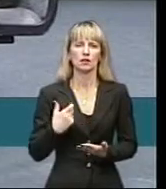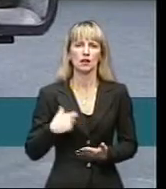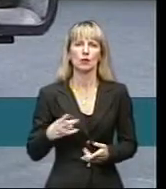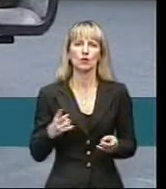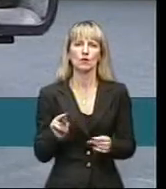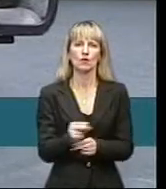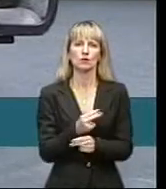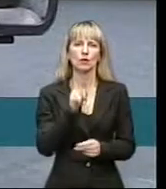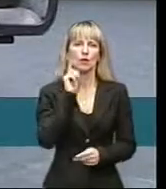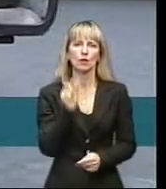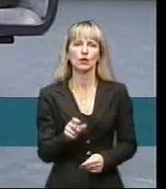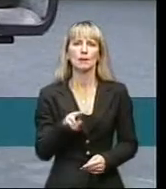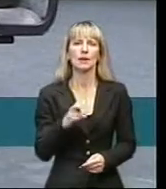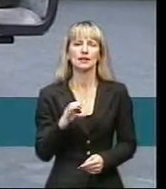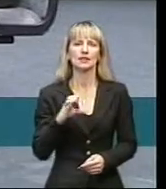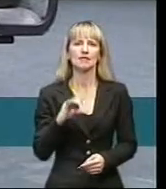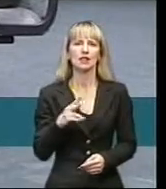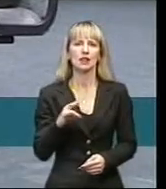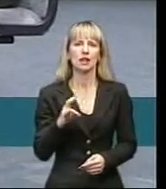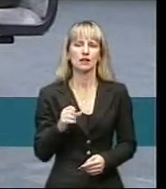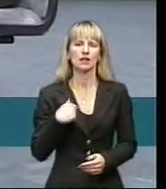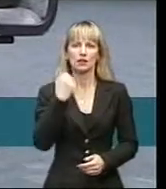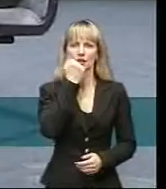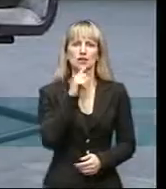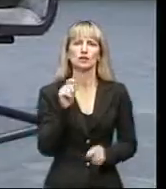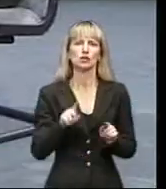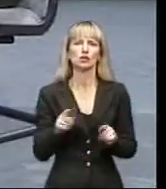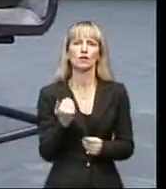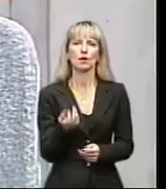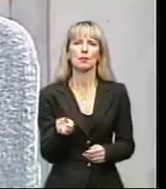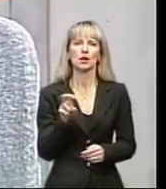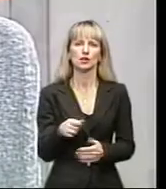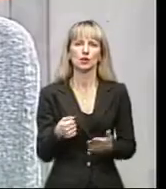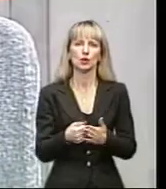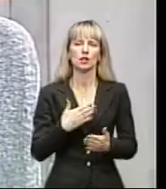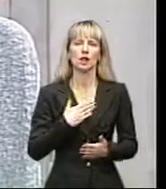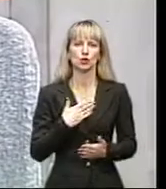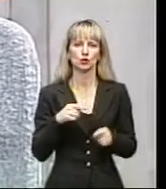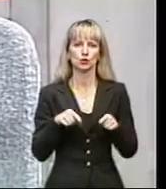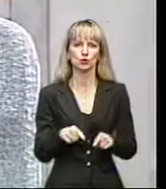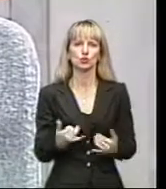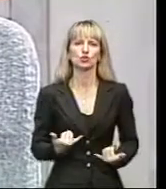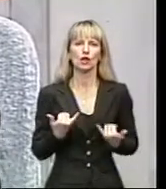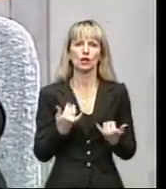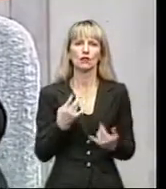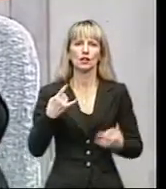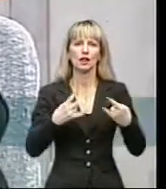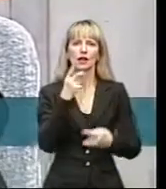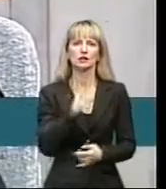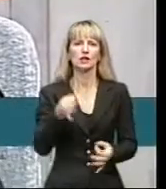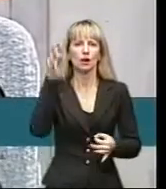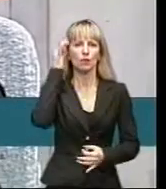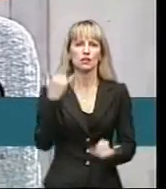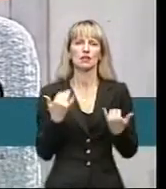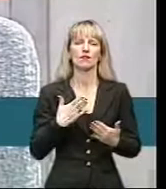молодь. Пані Світлана, я дякую вам за те, що ви прийшли до нашої студії. Шановні телеглядачі, нагадаю, сьогодні в